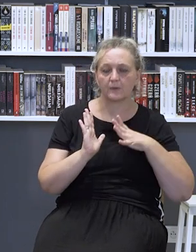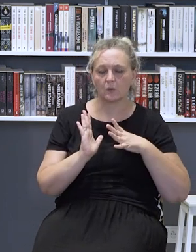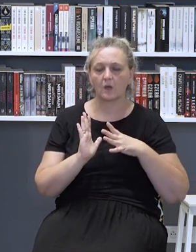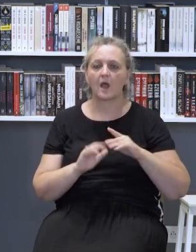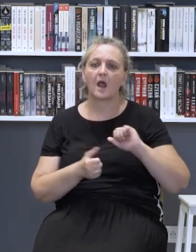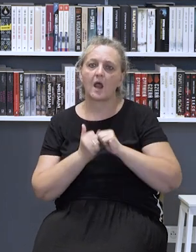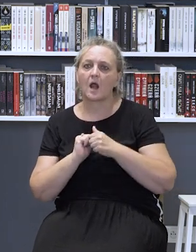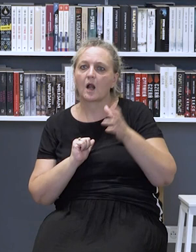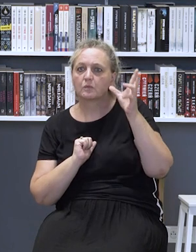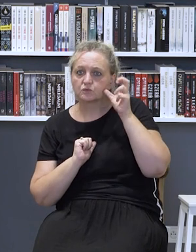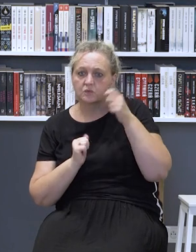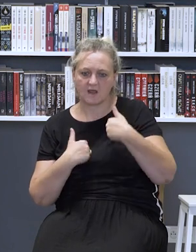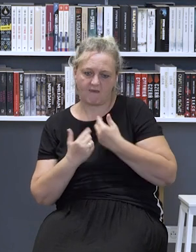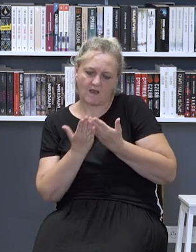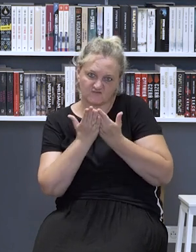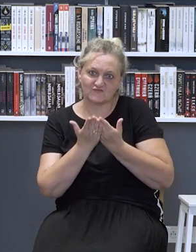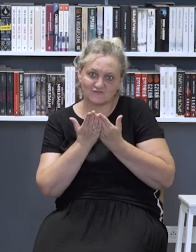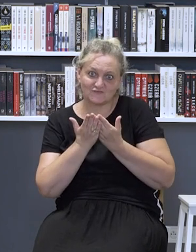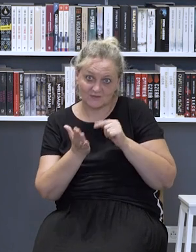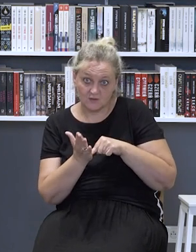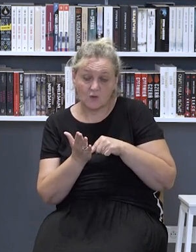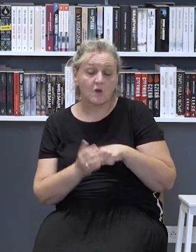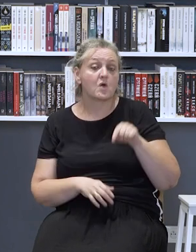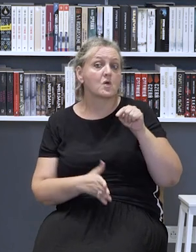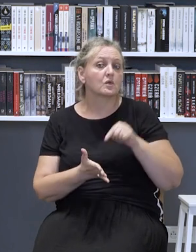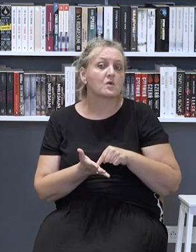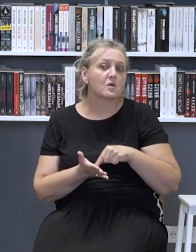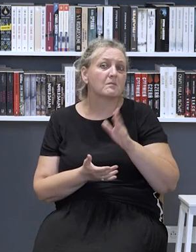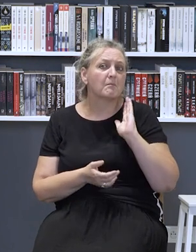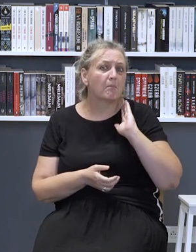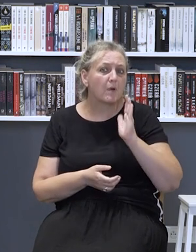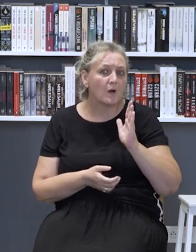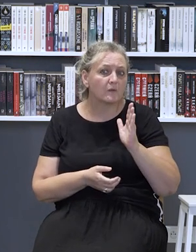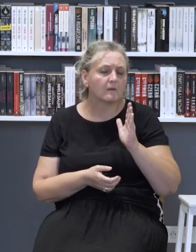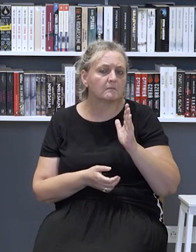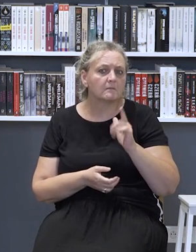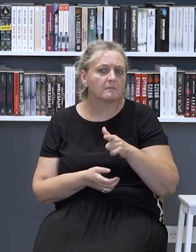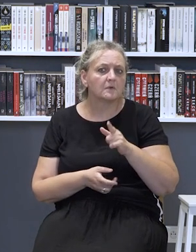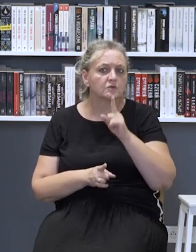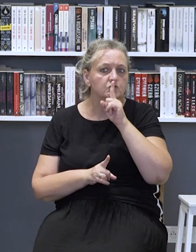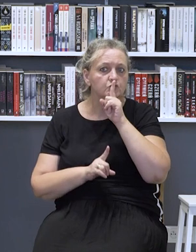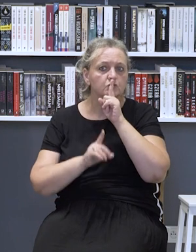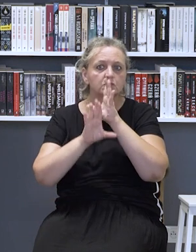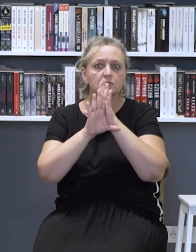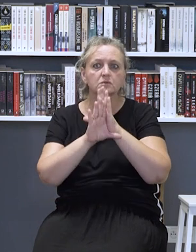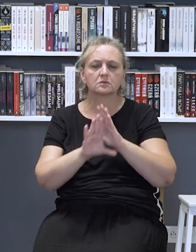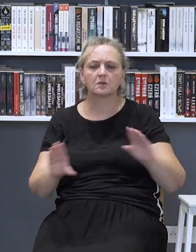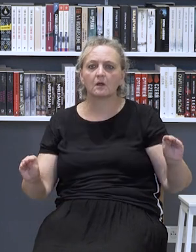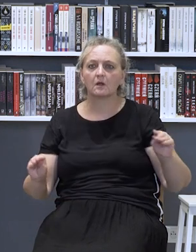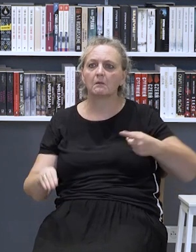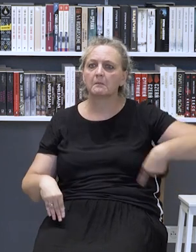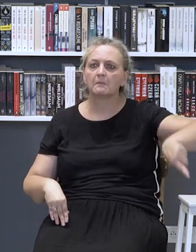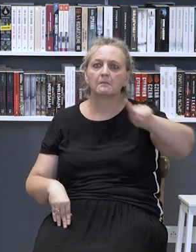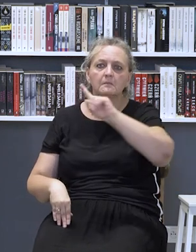albo usłyszał, jak je czytam. I zazwyczaj potem zapadała cisza. Nikt się